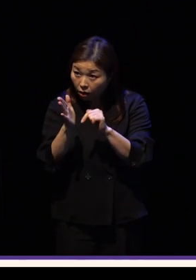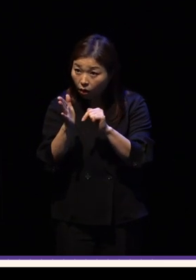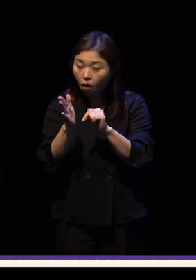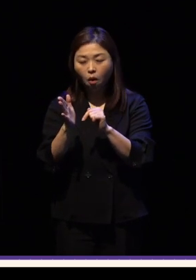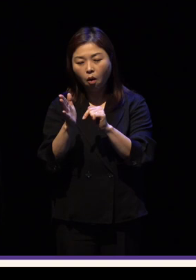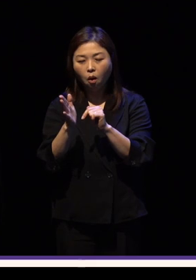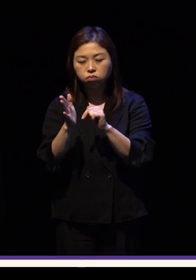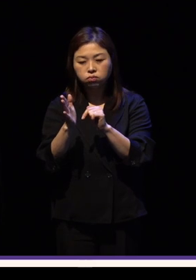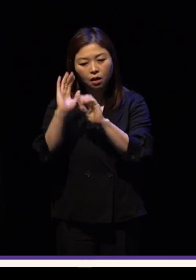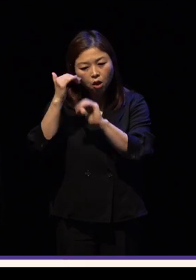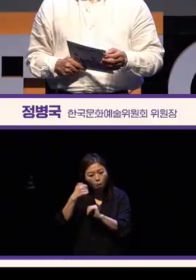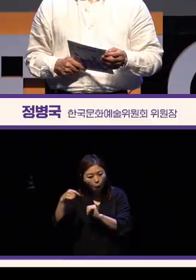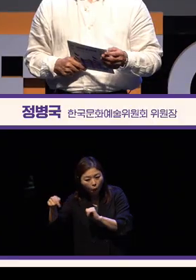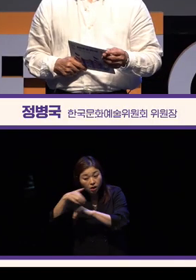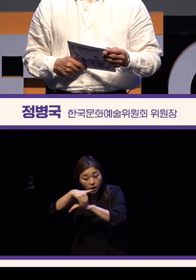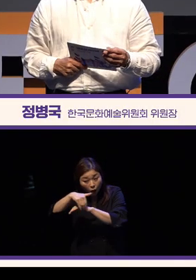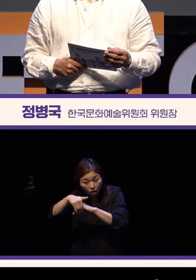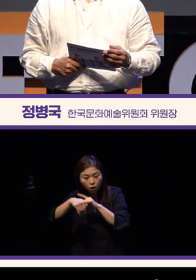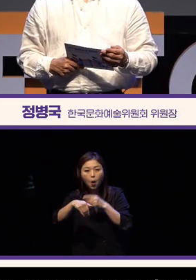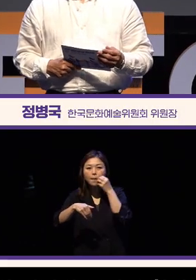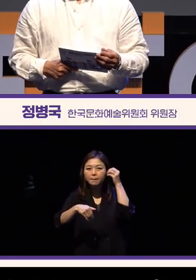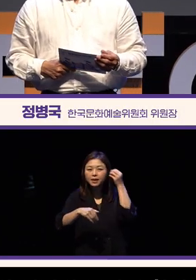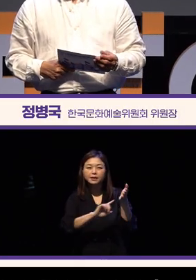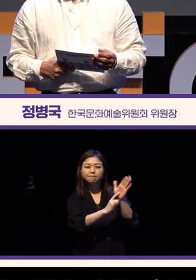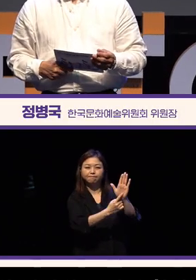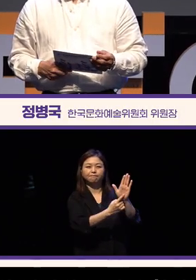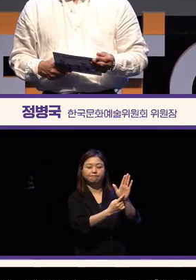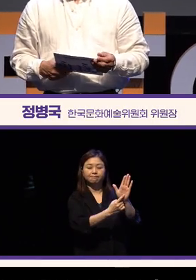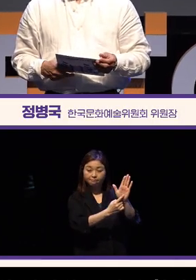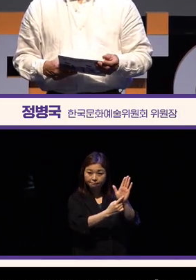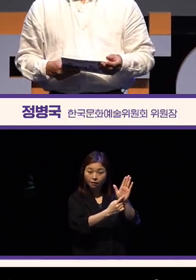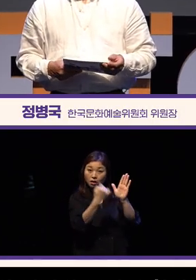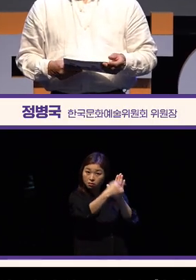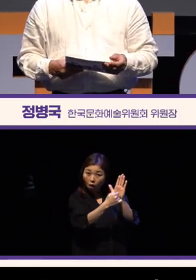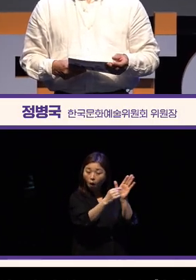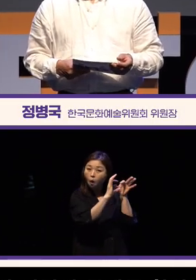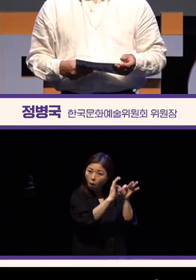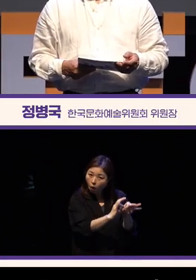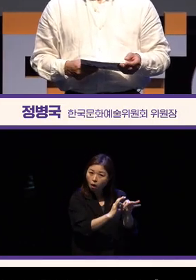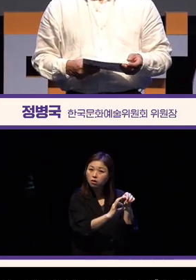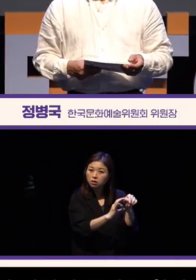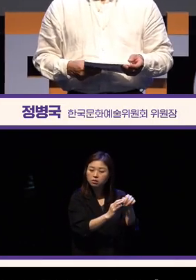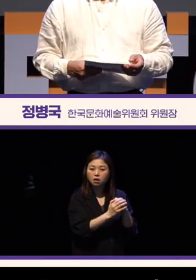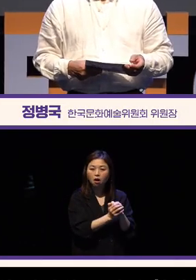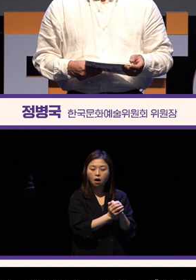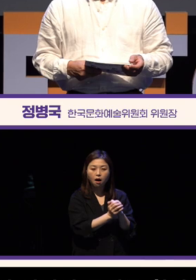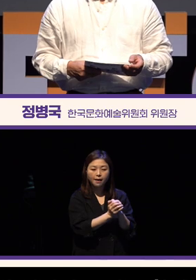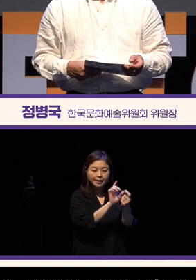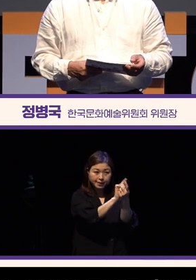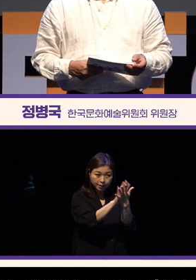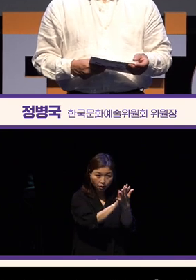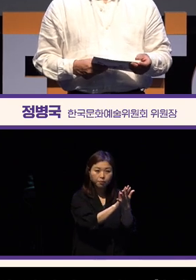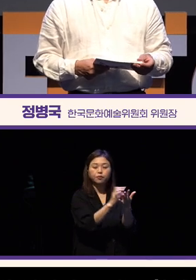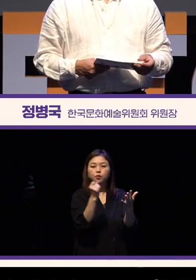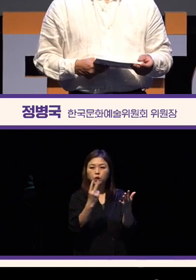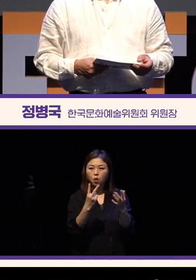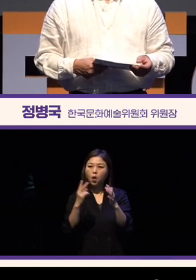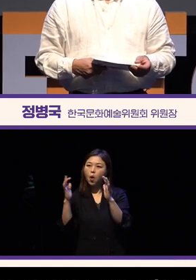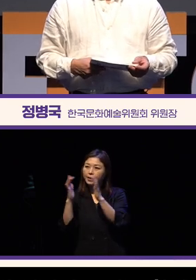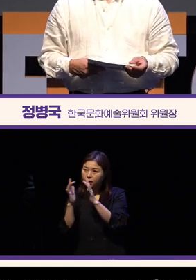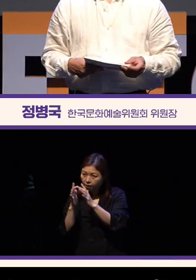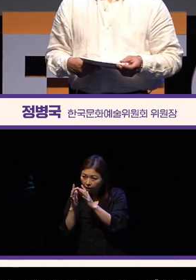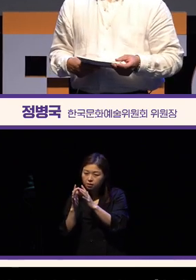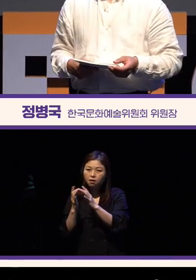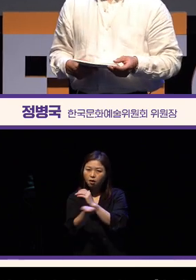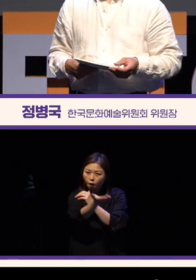그 공개를 하였습니다. 그렇게 해서 공고문 초안에 대해서 온 오프라인상을 통해 가지고 여러분들의